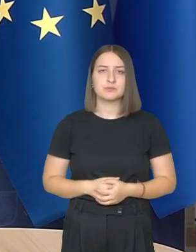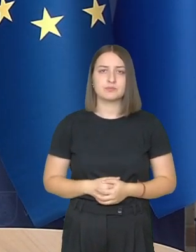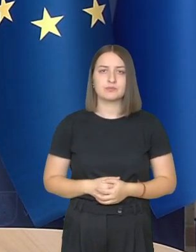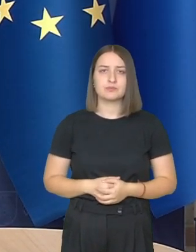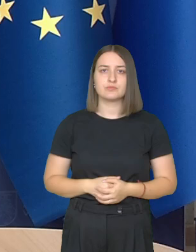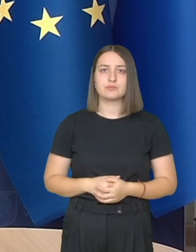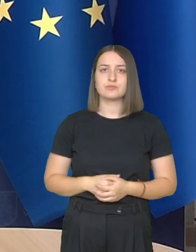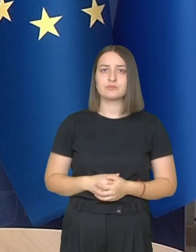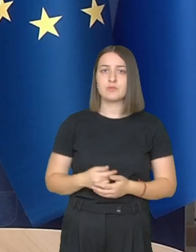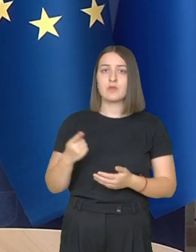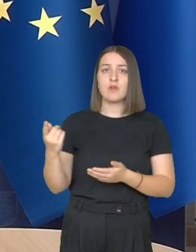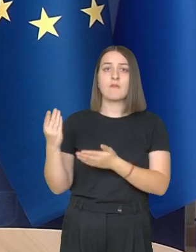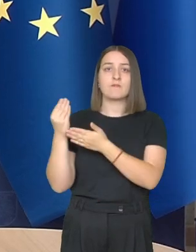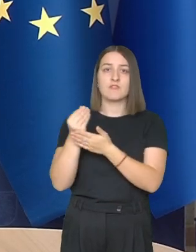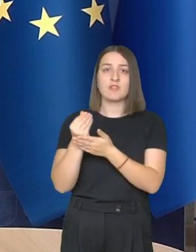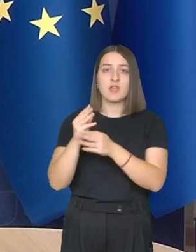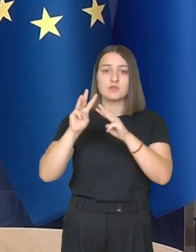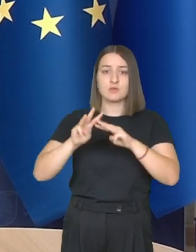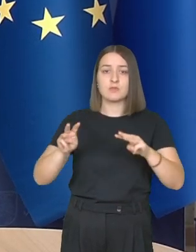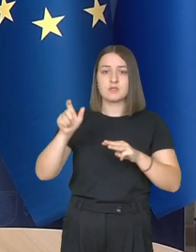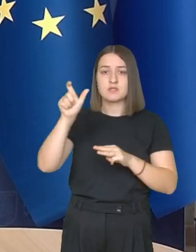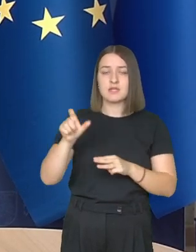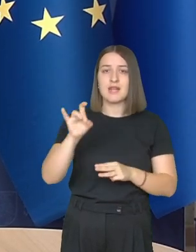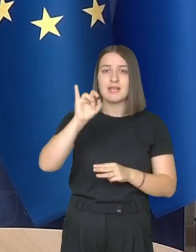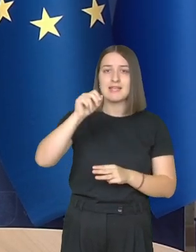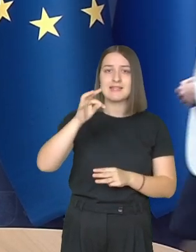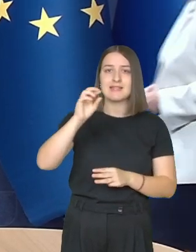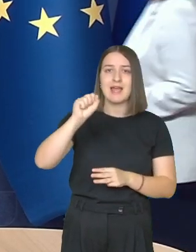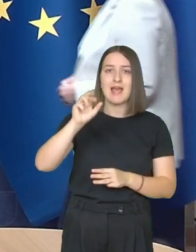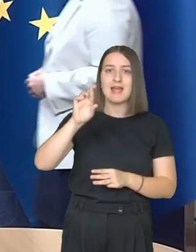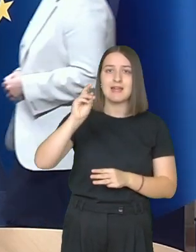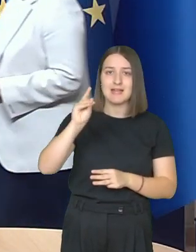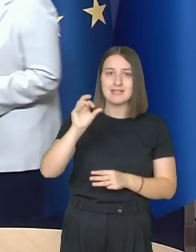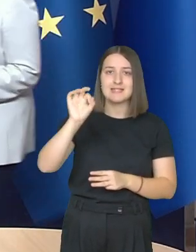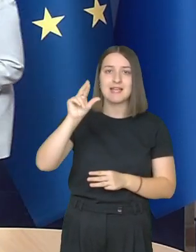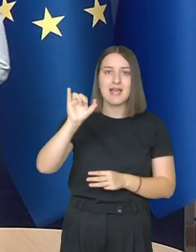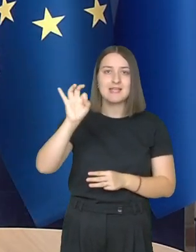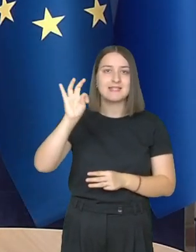ir finansų ministrė gintarė skaistė prašau